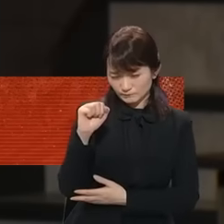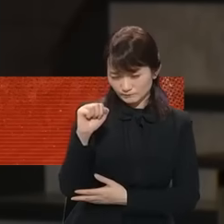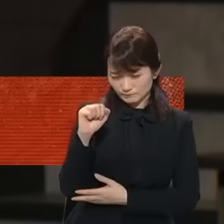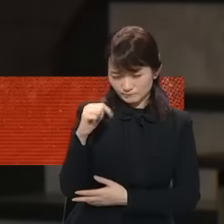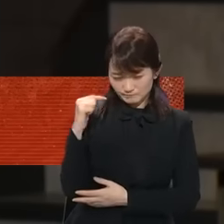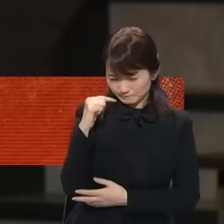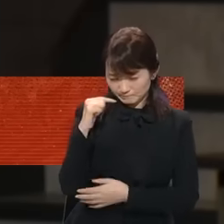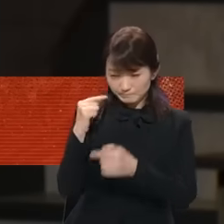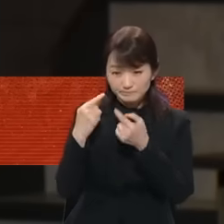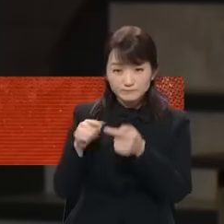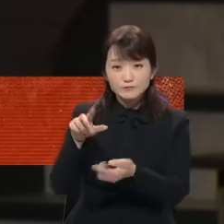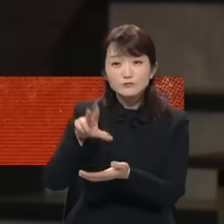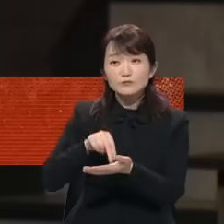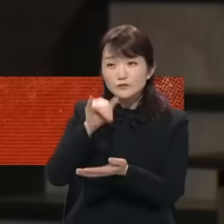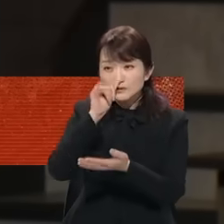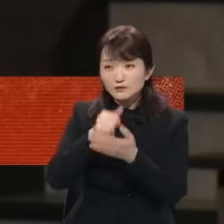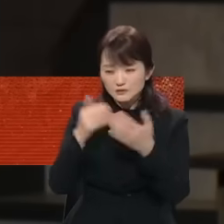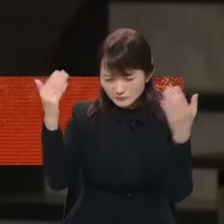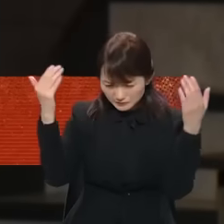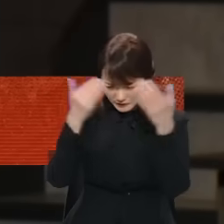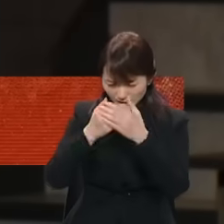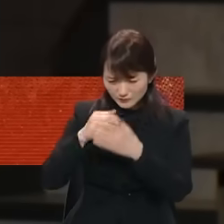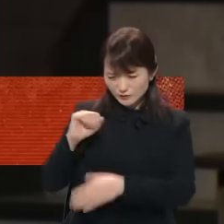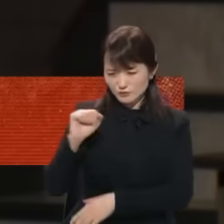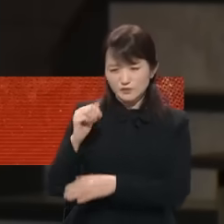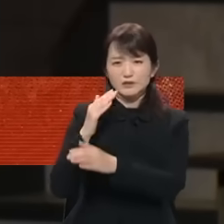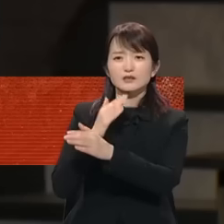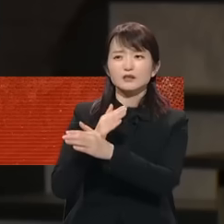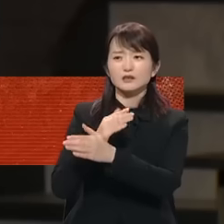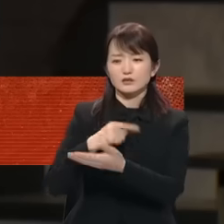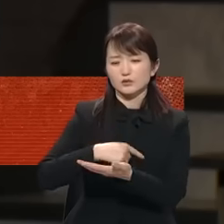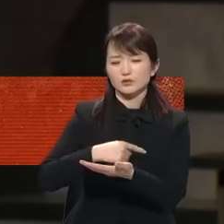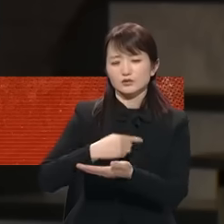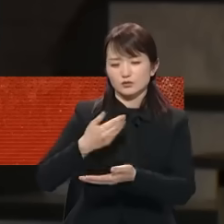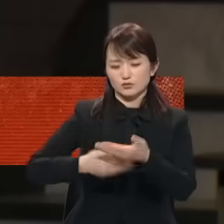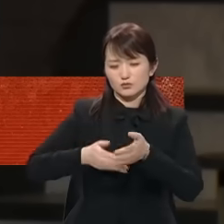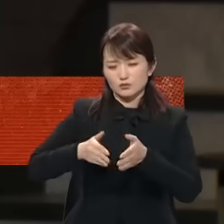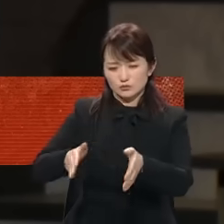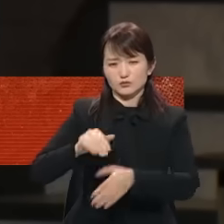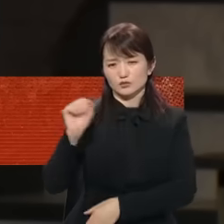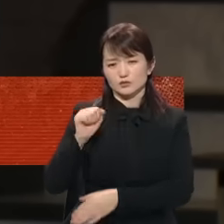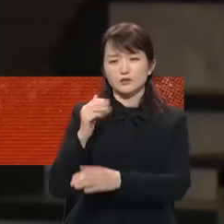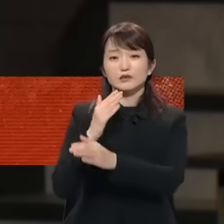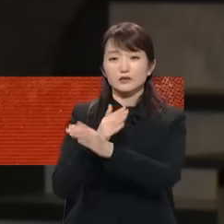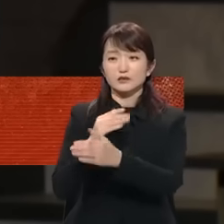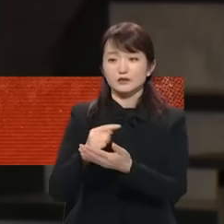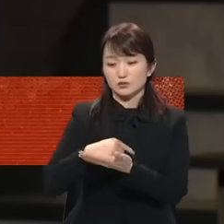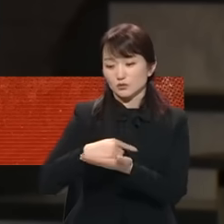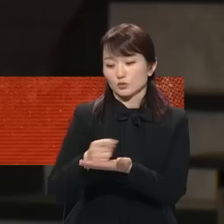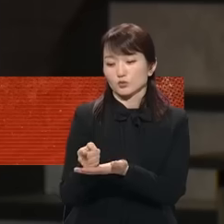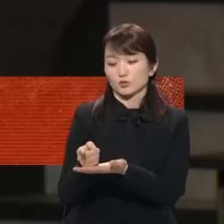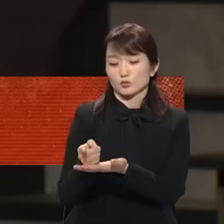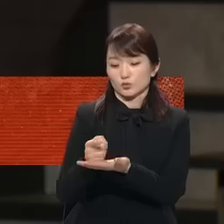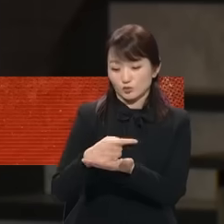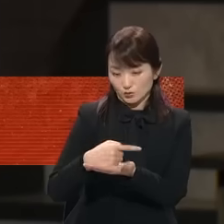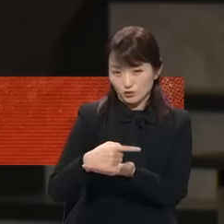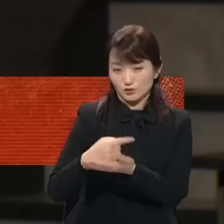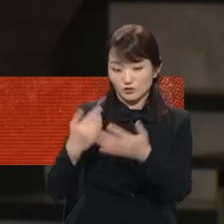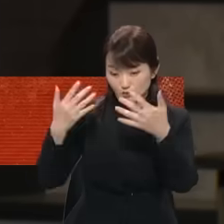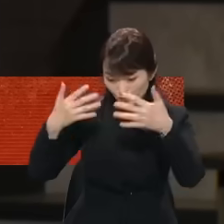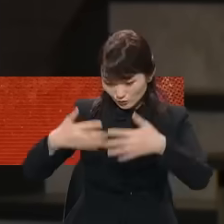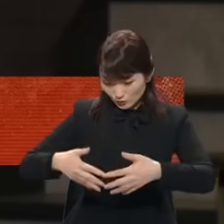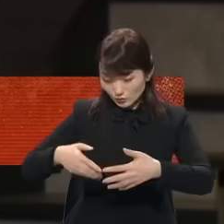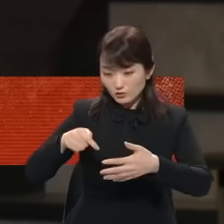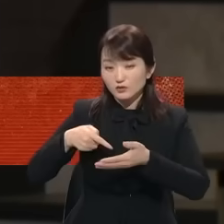만약에 문제가 있다면 야간 운전을 갖다 금지하거나 고속도로 운전을 갖다 금지하거나 또는 속도 제한 등의 여러가 떤 조건을